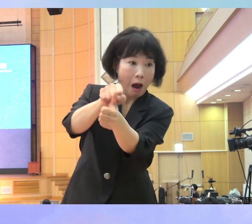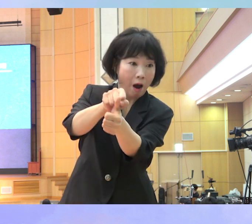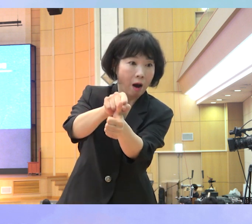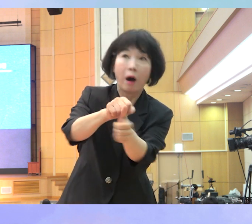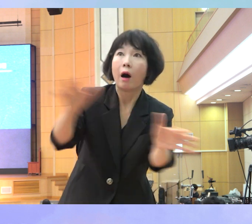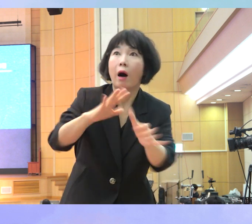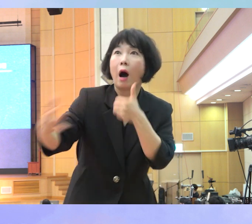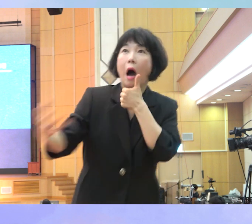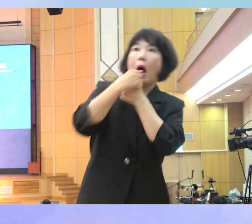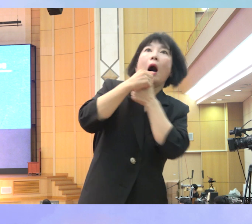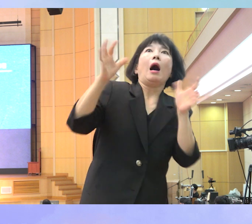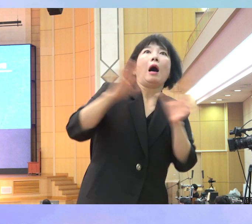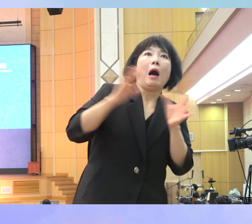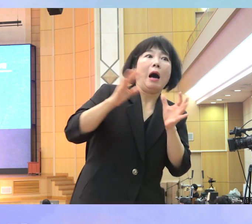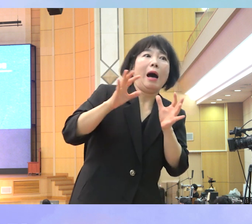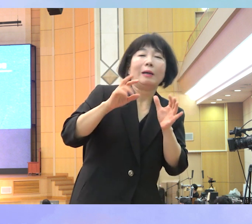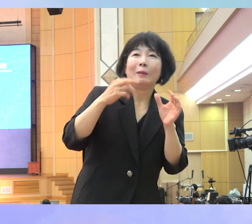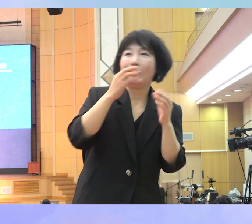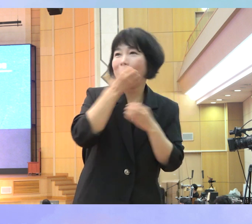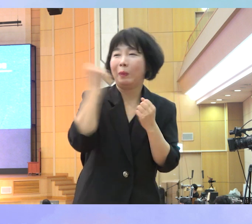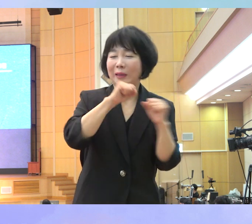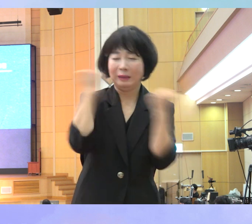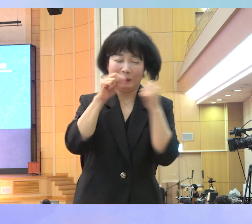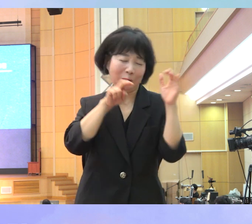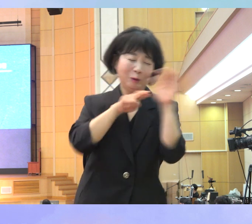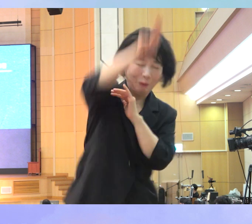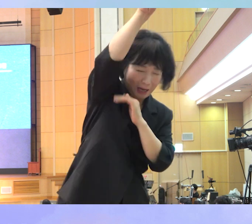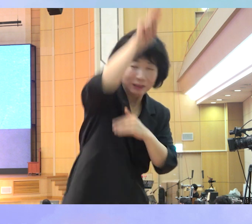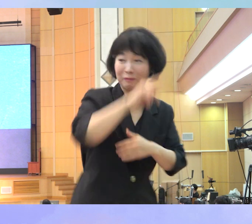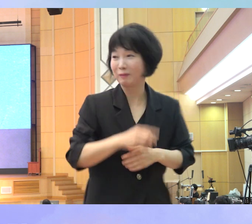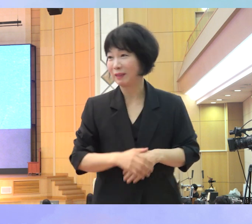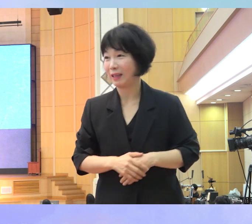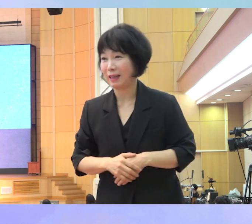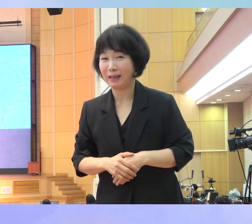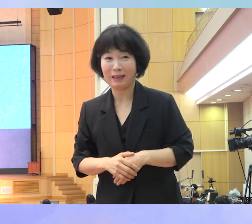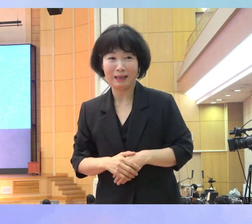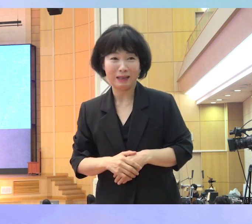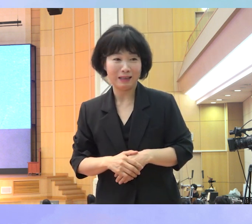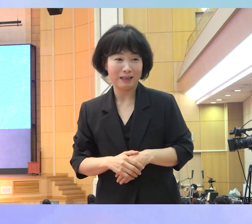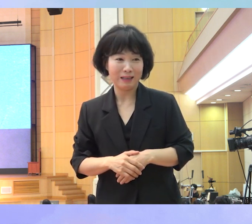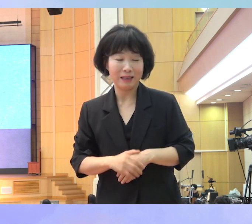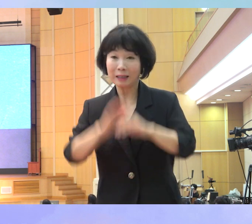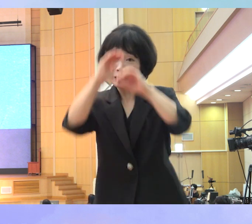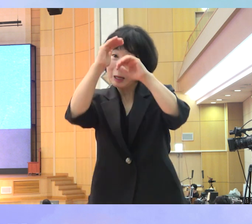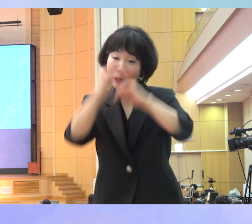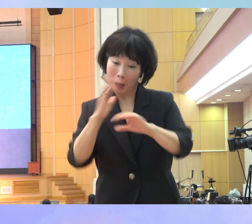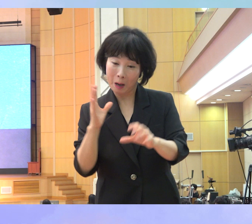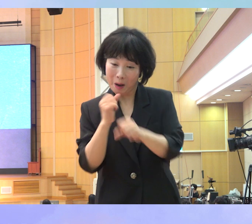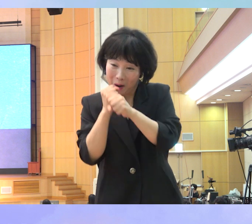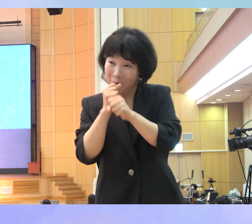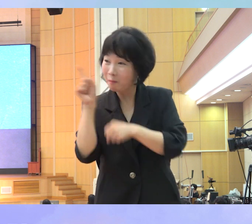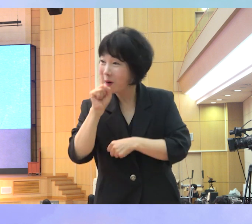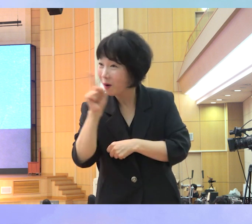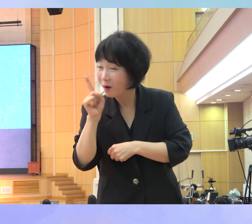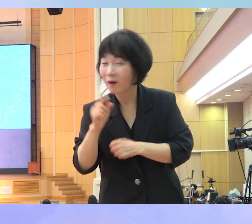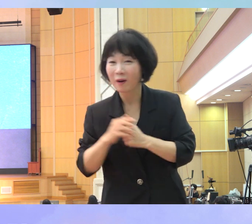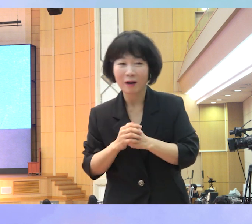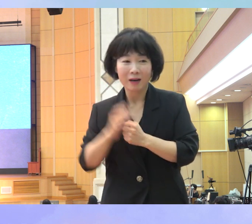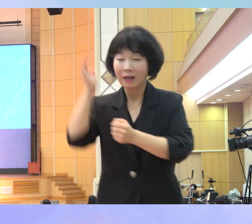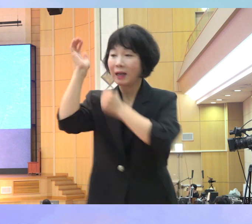상하여 벗은 몸으로 그 집에서 도망하는지라. 여러분 잘 보세요. 내용이 무슨 얘기냐?